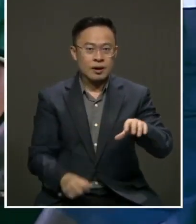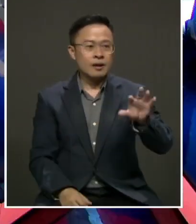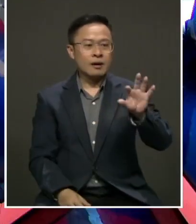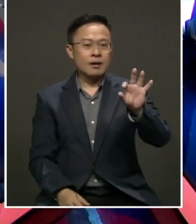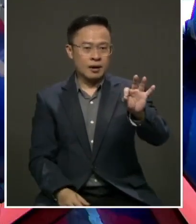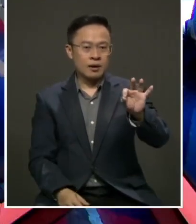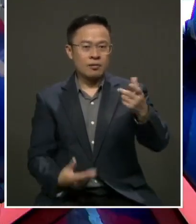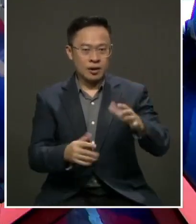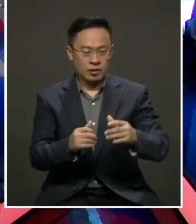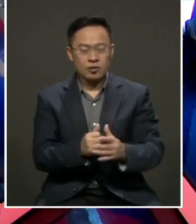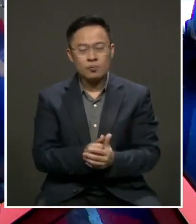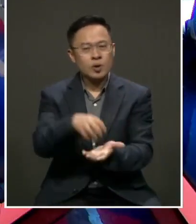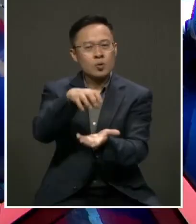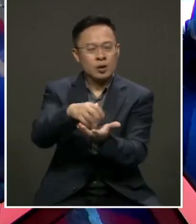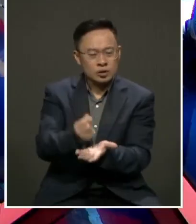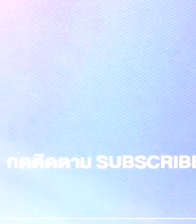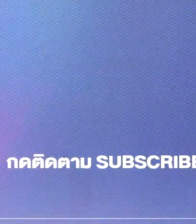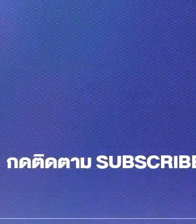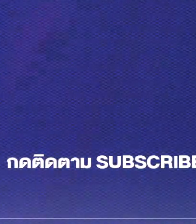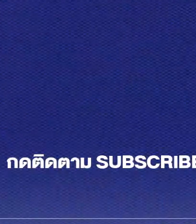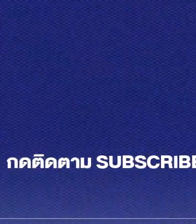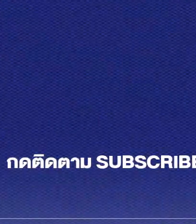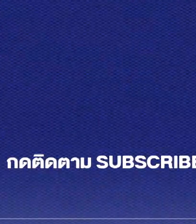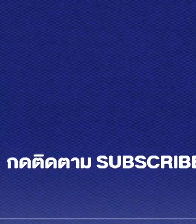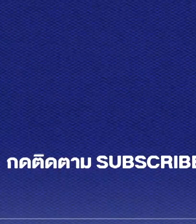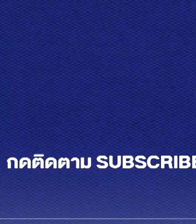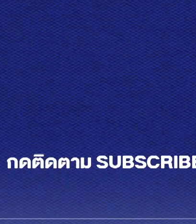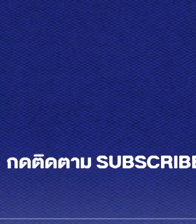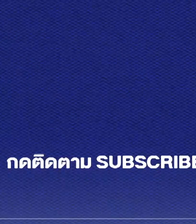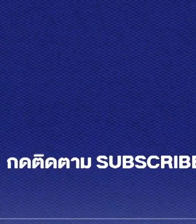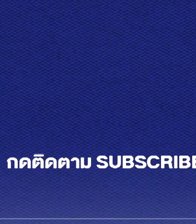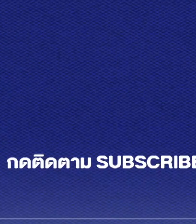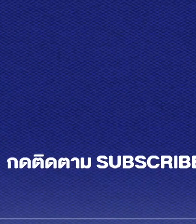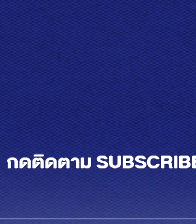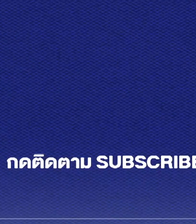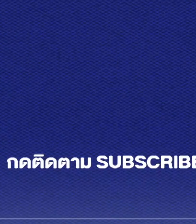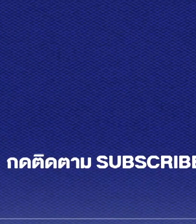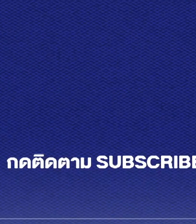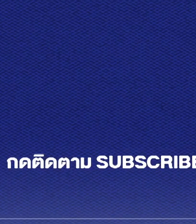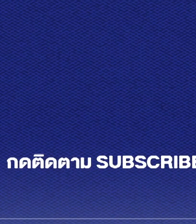กองกลางที่ขึ้นมาสอดแทรกทำประตูได้เยอะมากนะครับThank you.